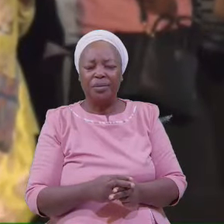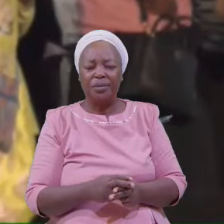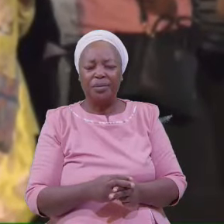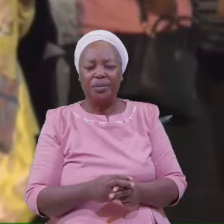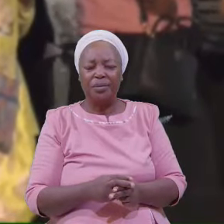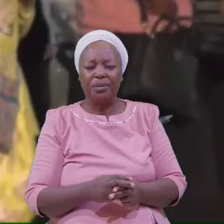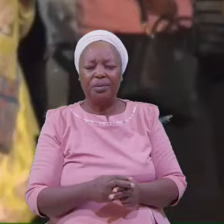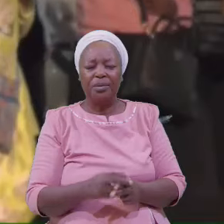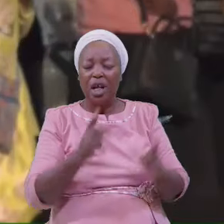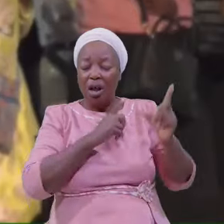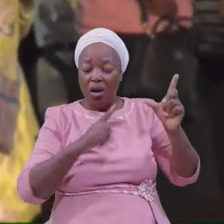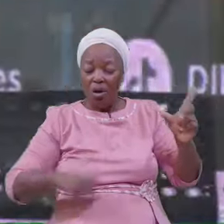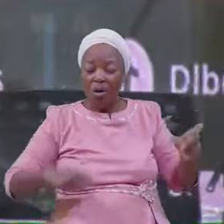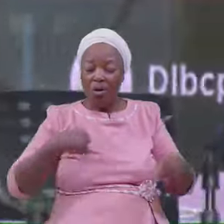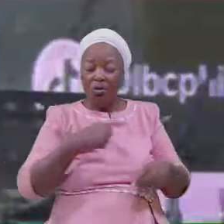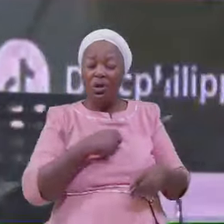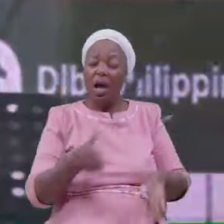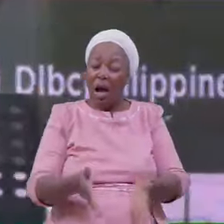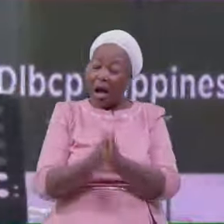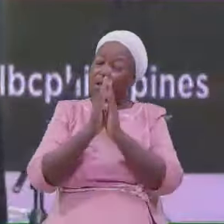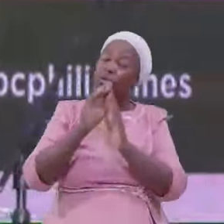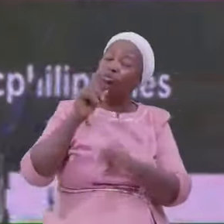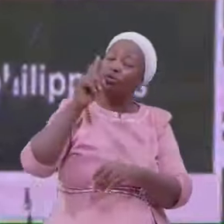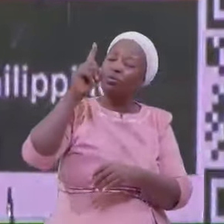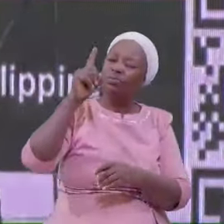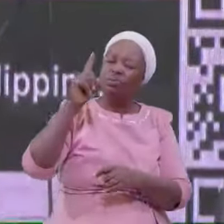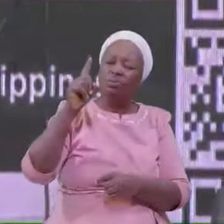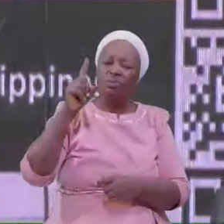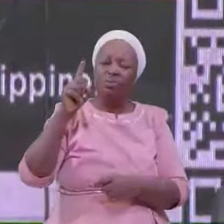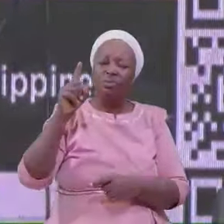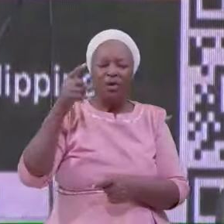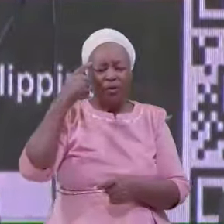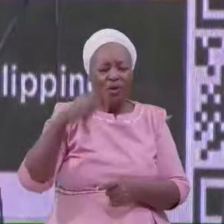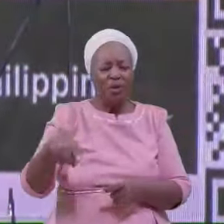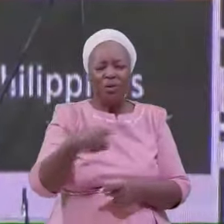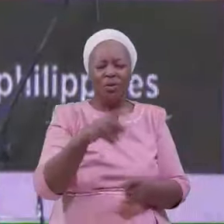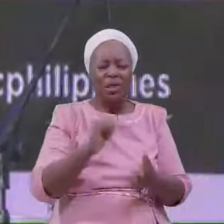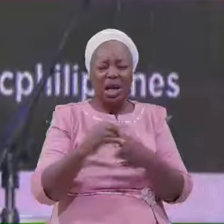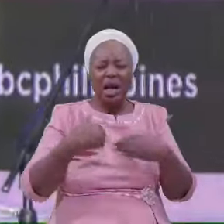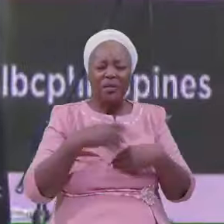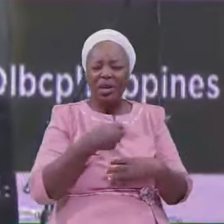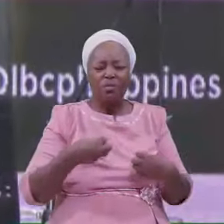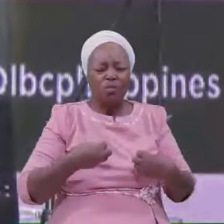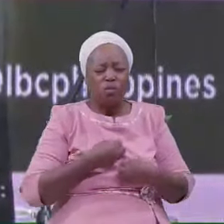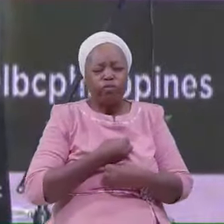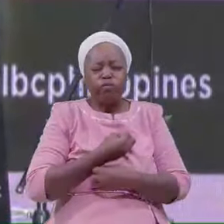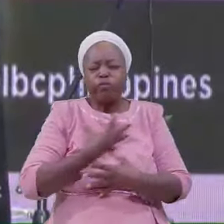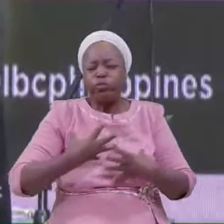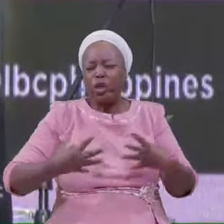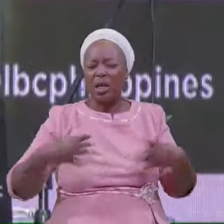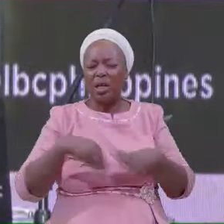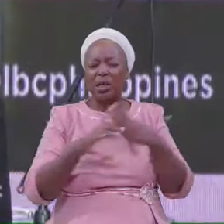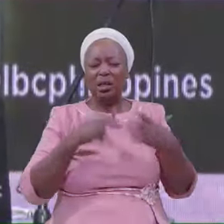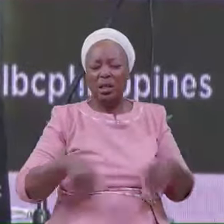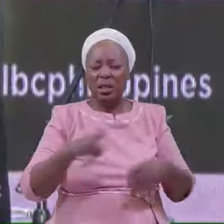we ask you, Panginoon, hinihiling namin sa iyo, that those who have any swelling in their body, kung sino man na